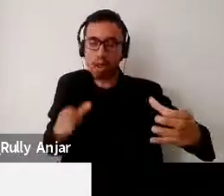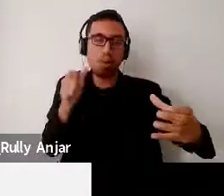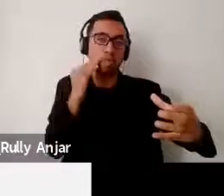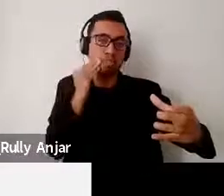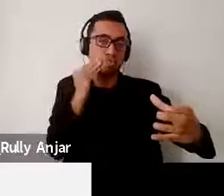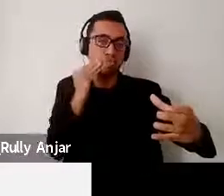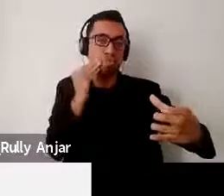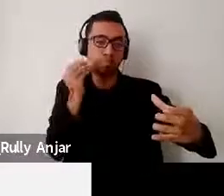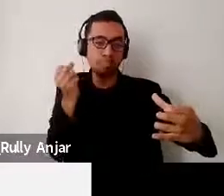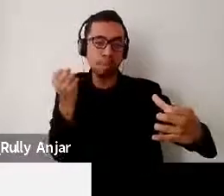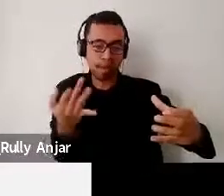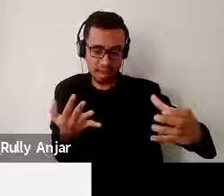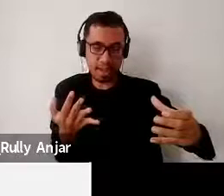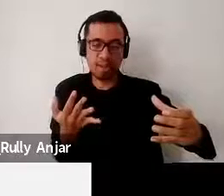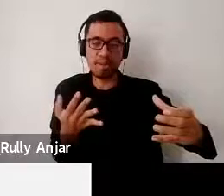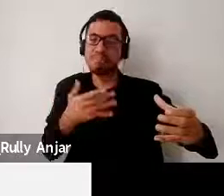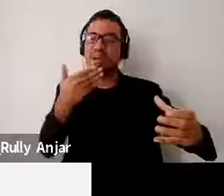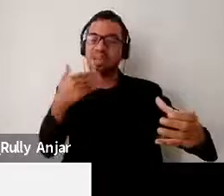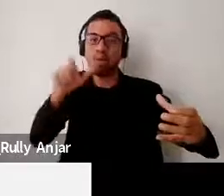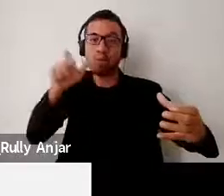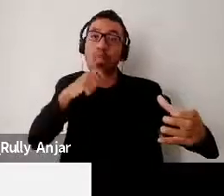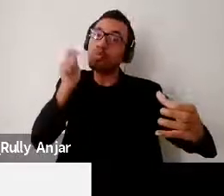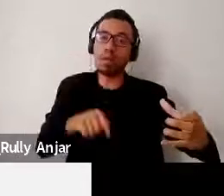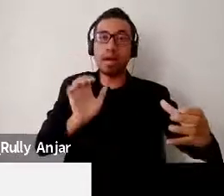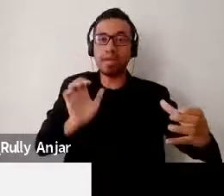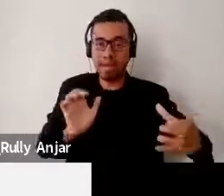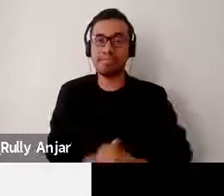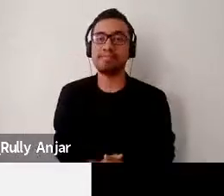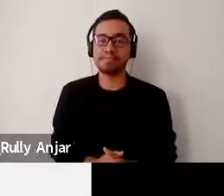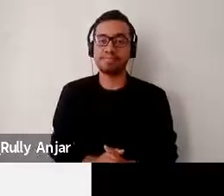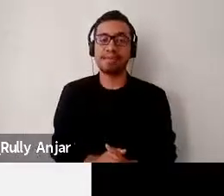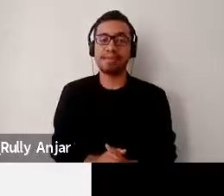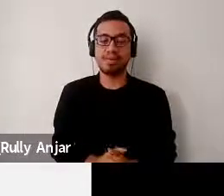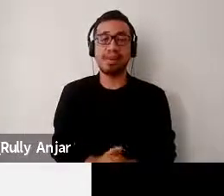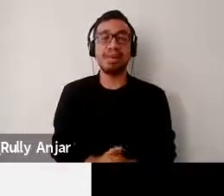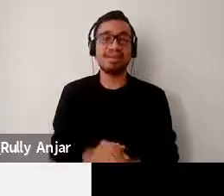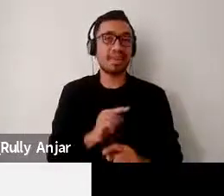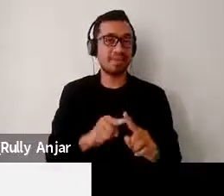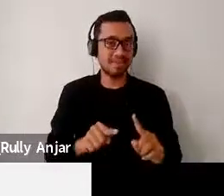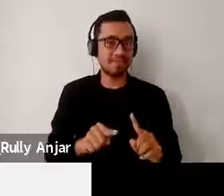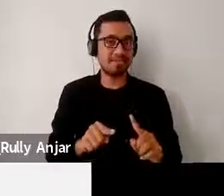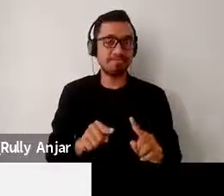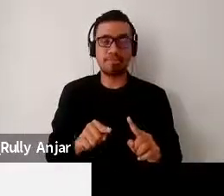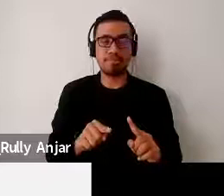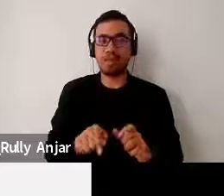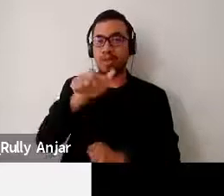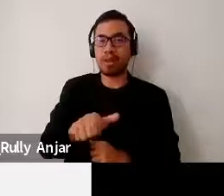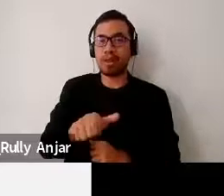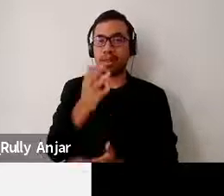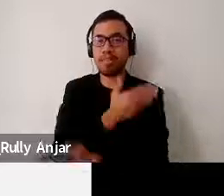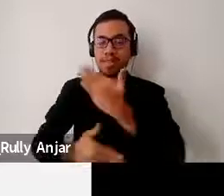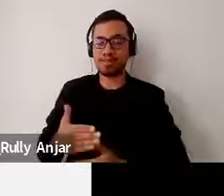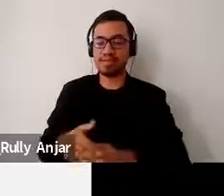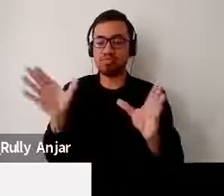banyak terjadi pada kelompok lansia. Tetapi secara distribusi sebenarnya penyandang disabilitas itu juga lumayan